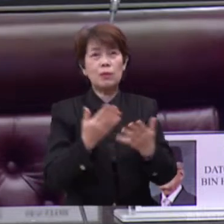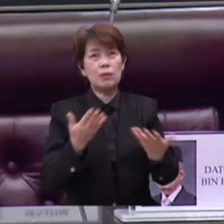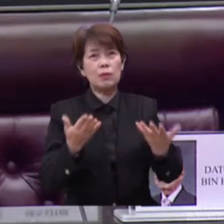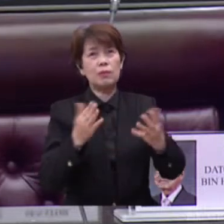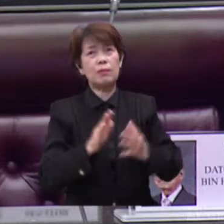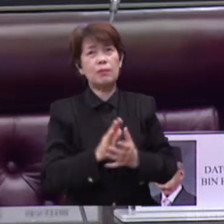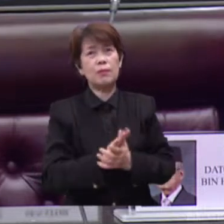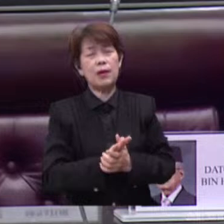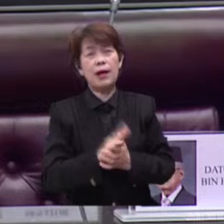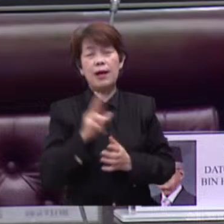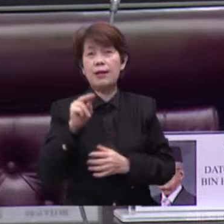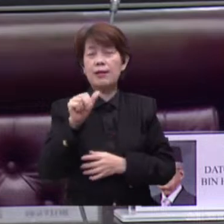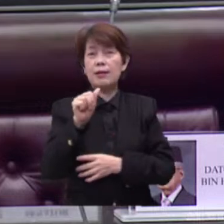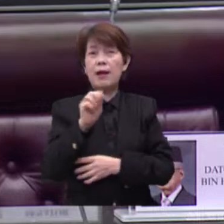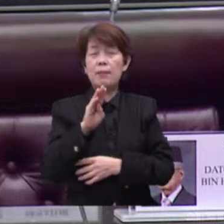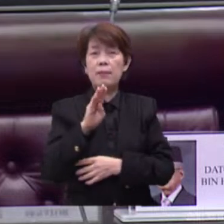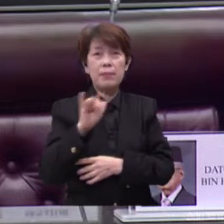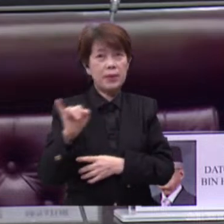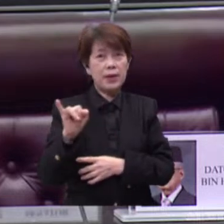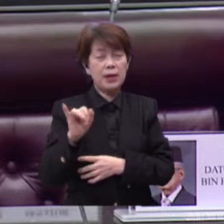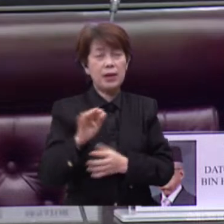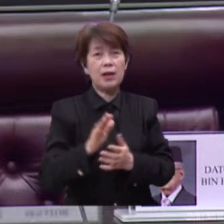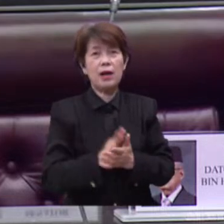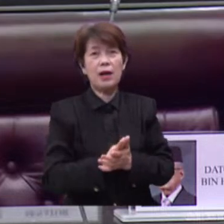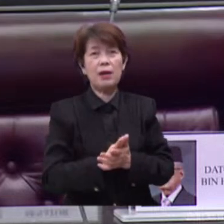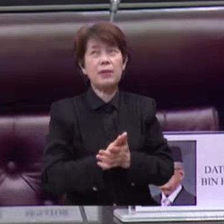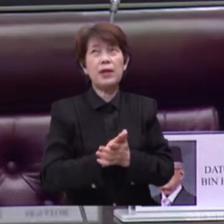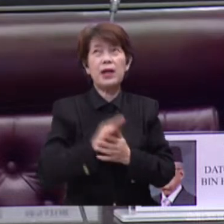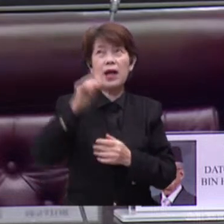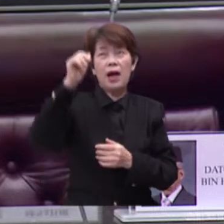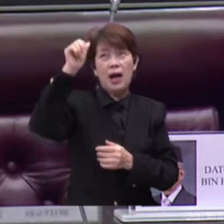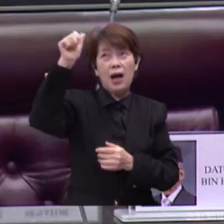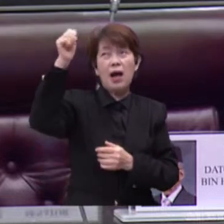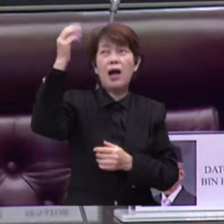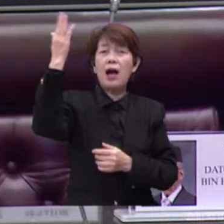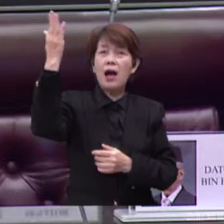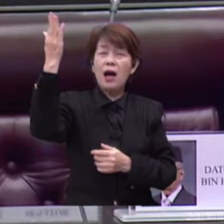Nabi Ayub Alaihissalam diberi Allah Subhanahu ta'ala